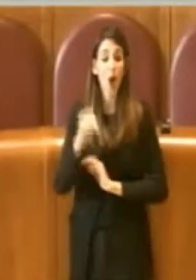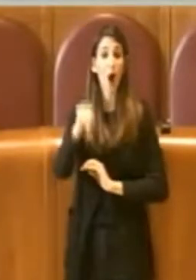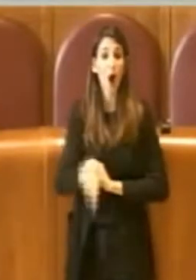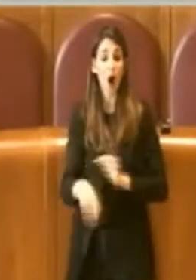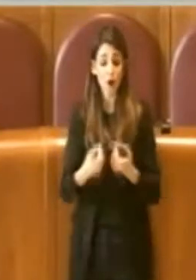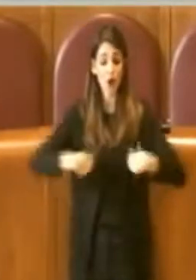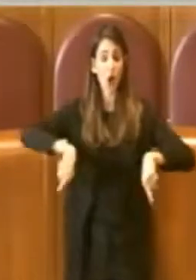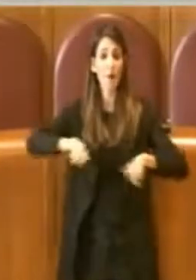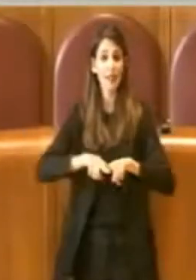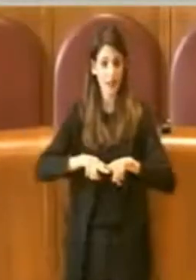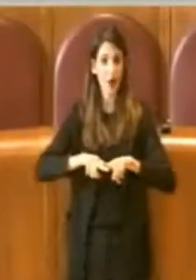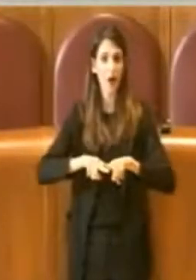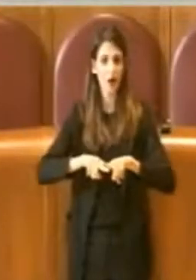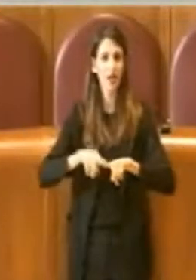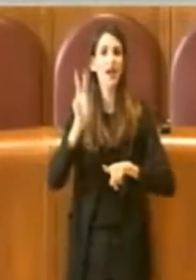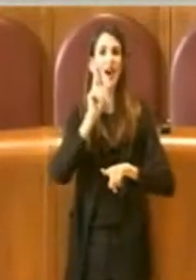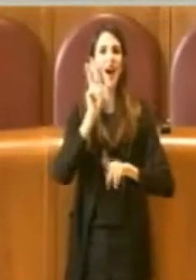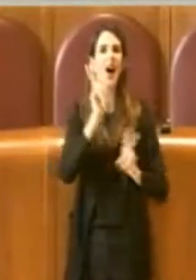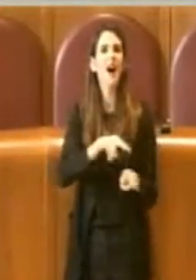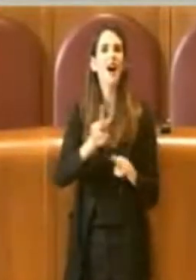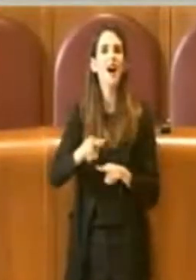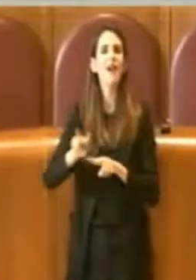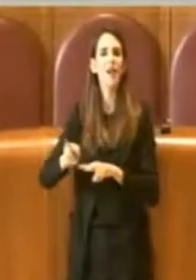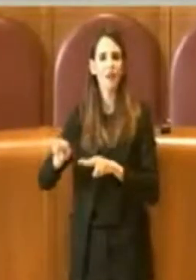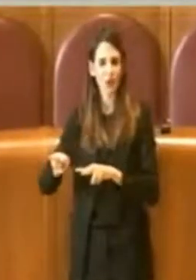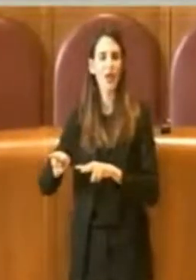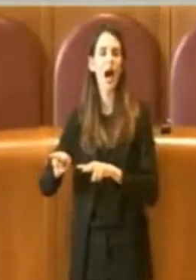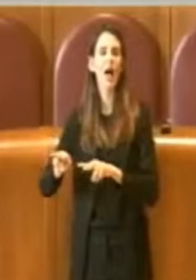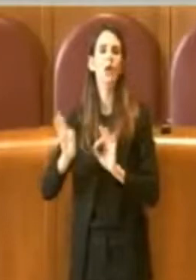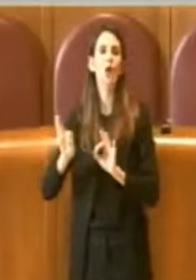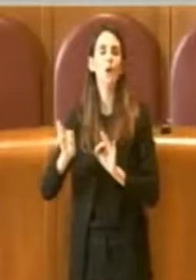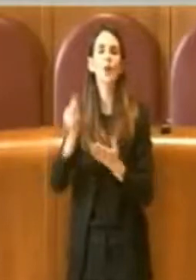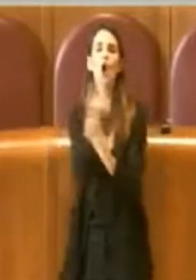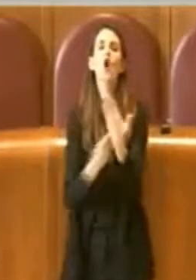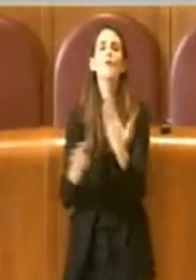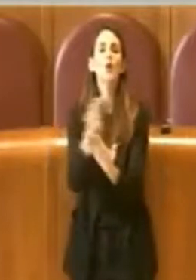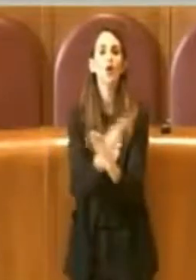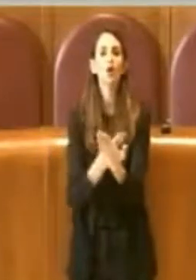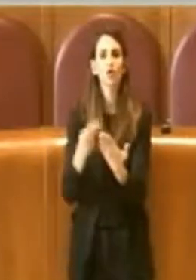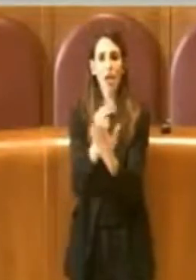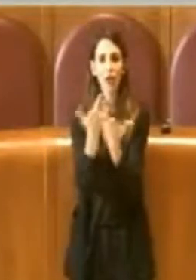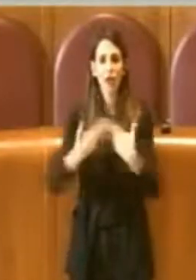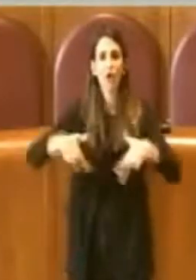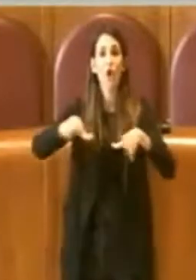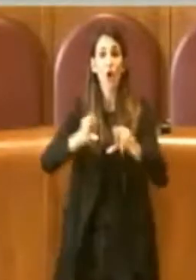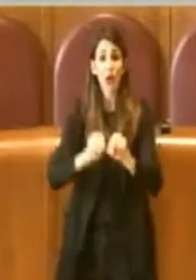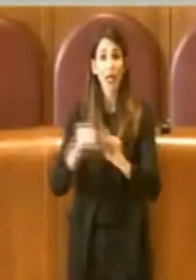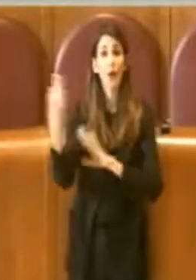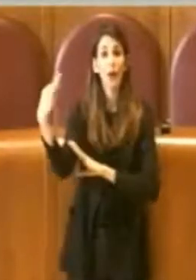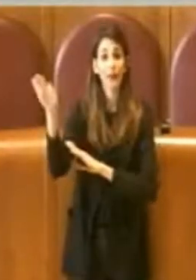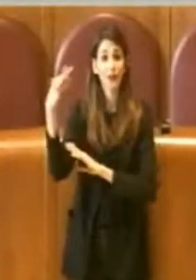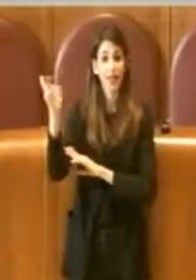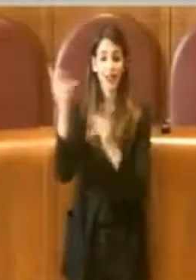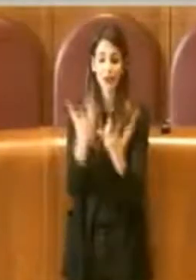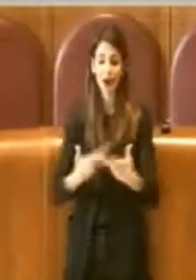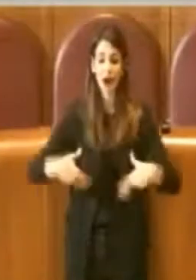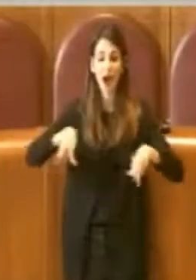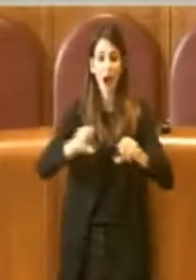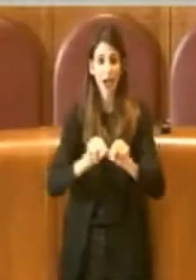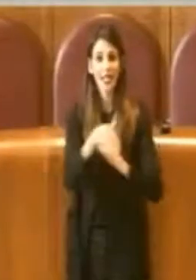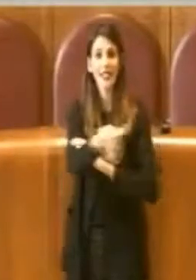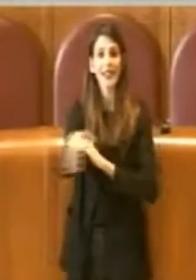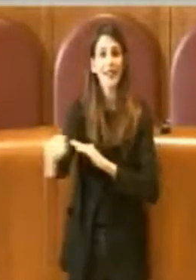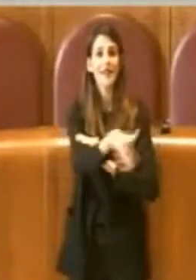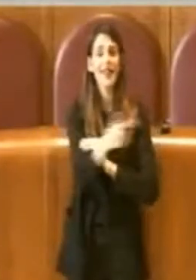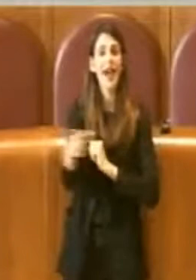Esaminando il bel progetto di riqualificazione, oserei dire di rigenerazione di Via del Tritone e Via dei Due